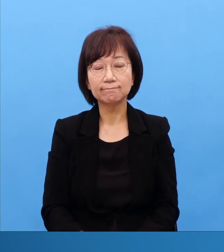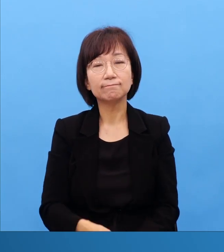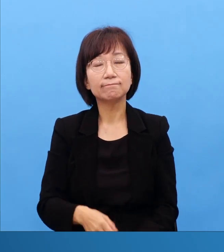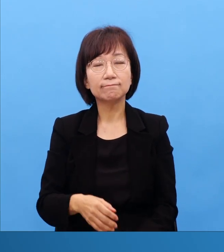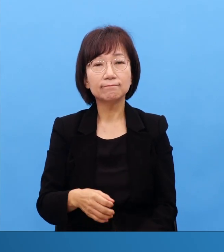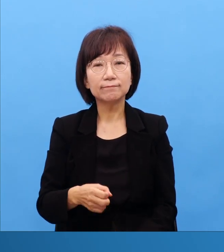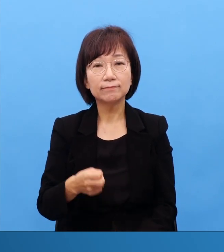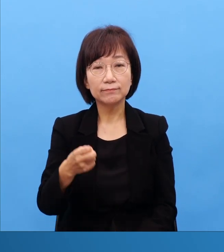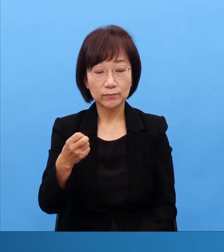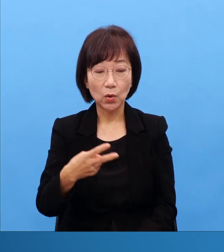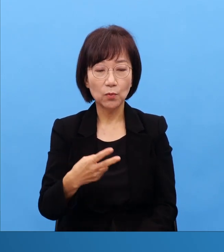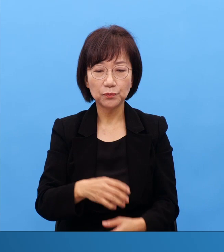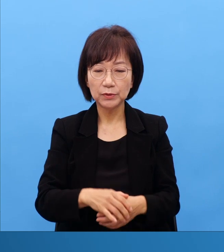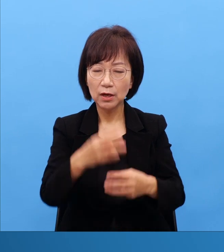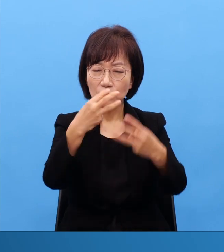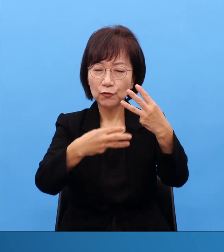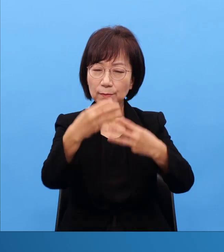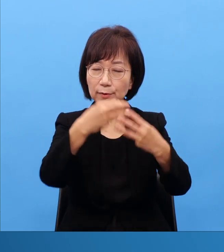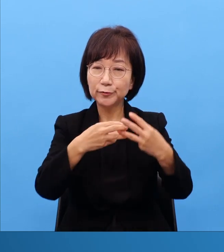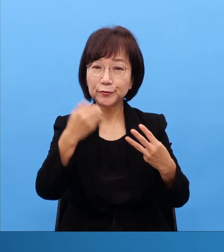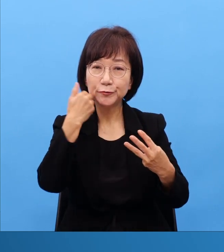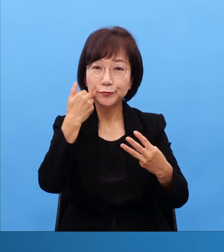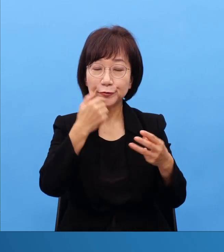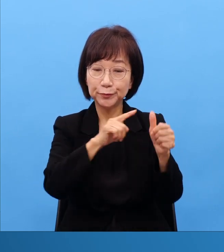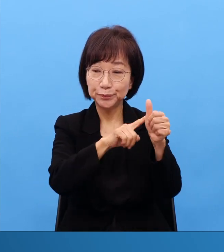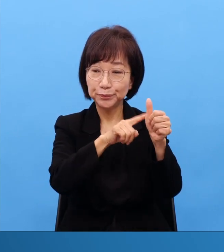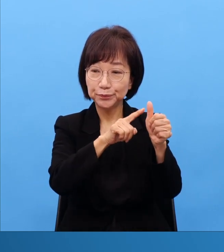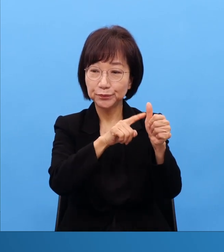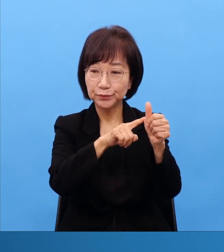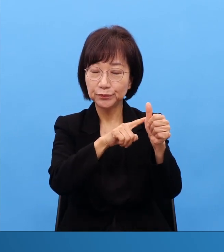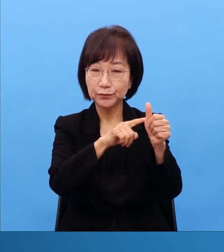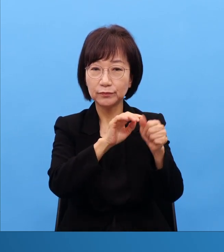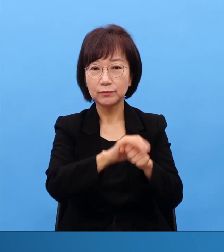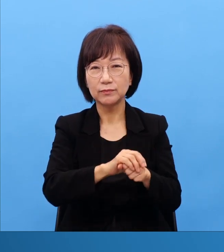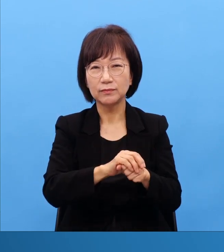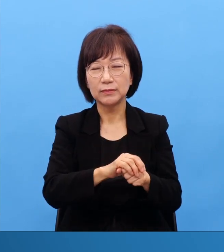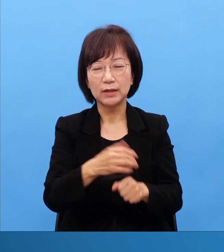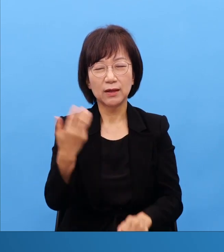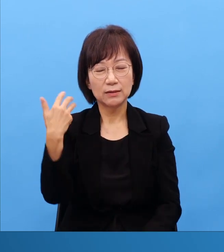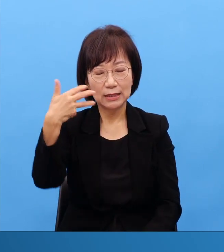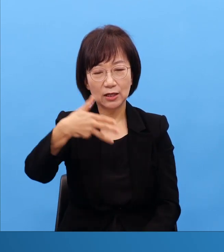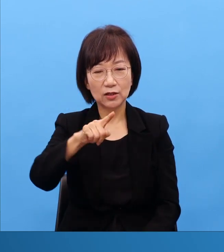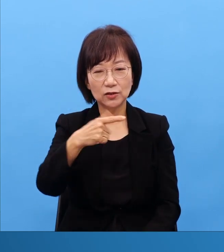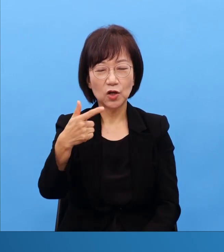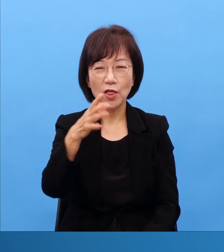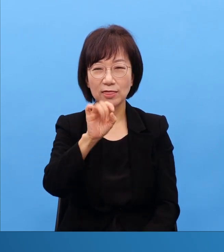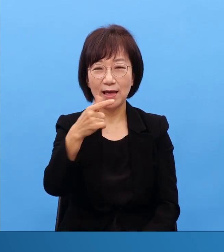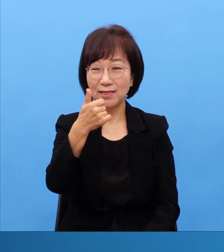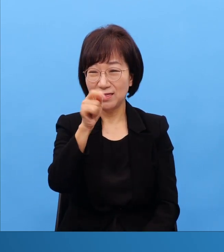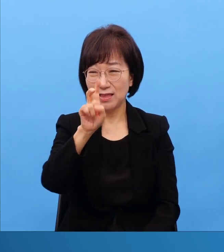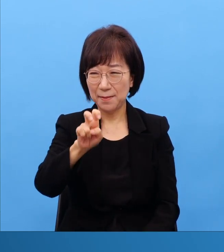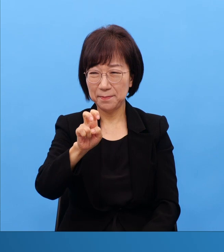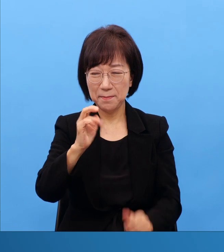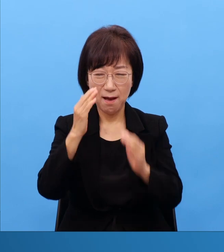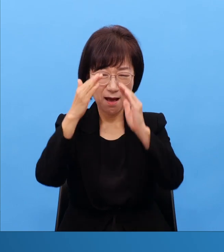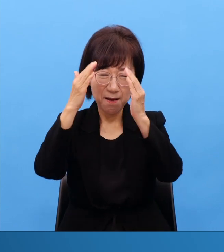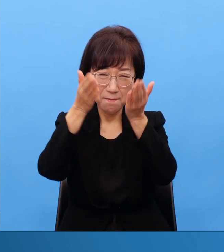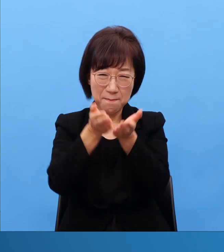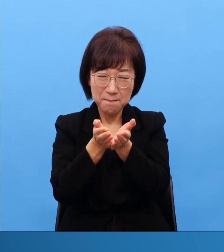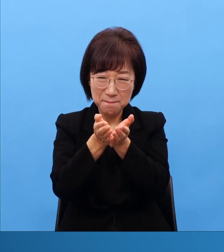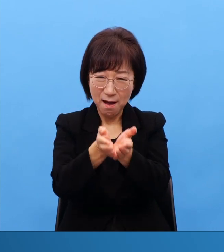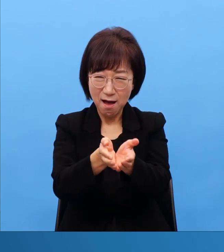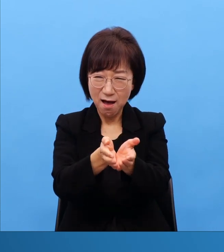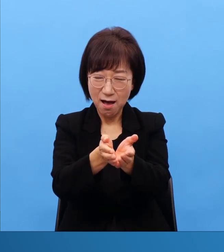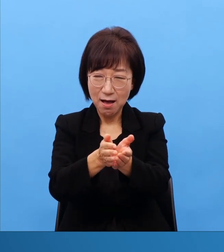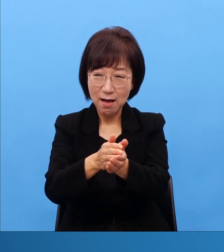그 착실한 렘넌트인데 천안함에서 그 군인을 했었는데 그